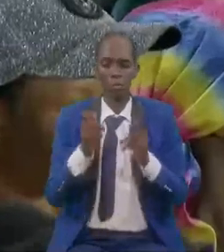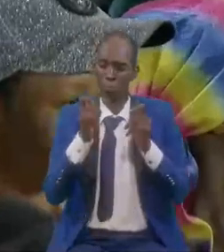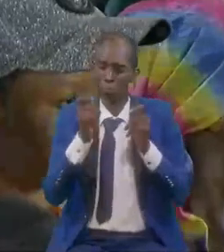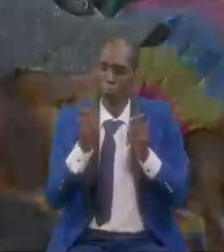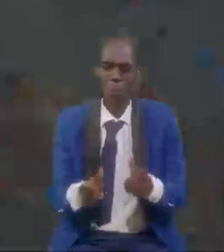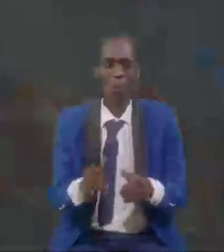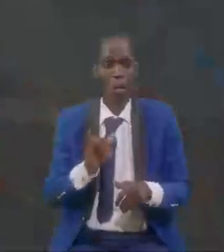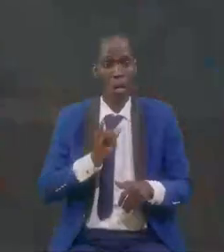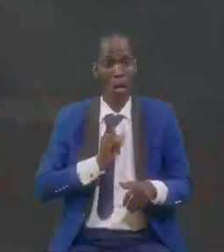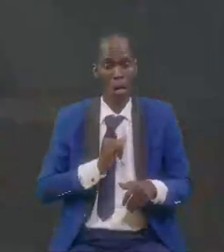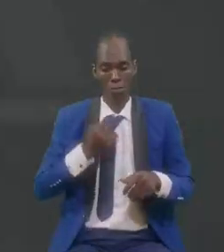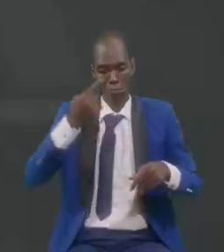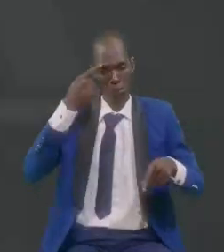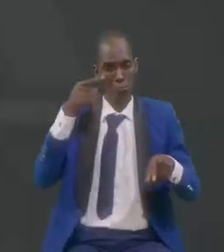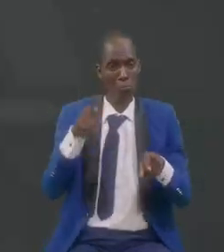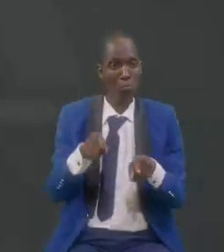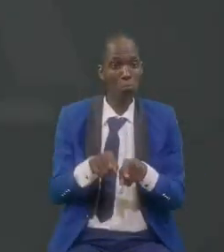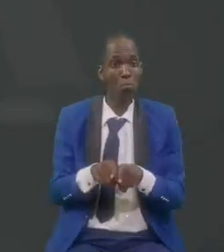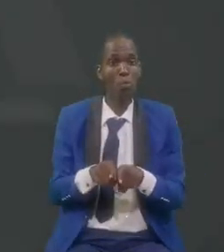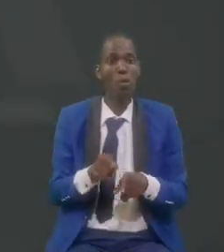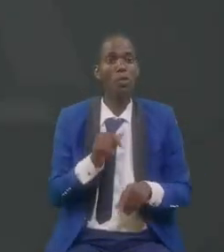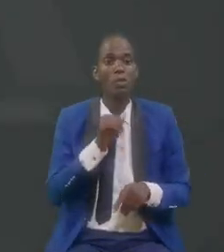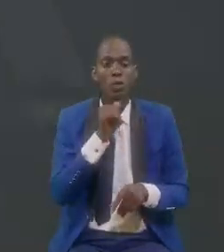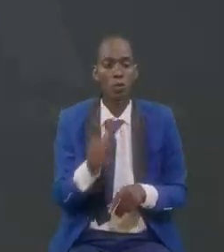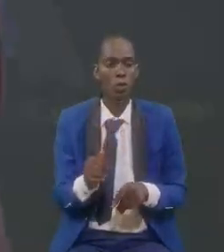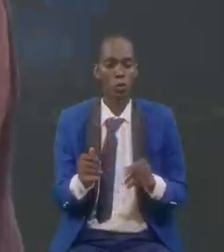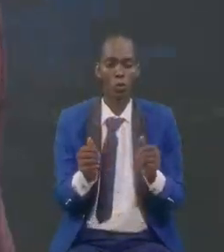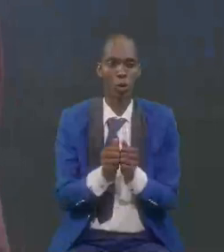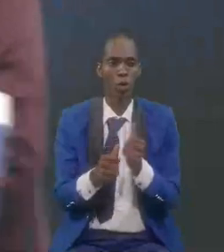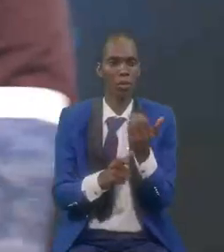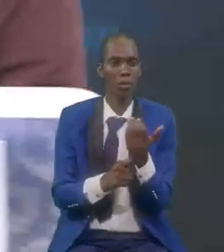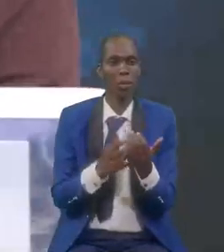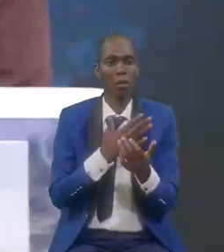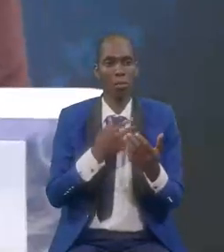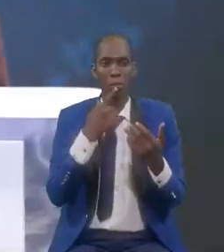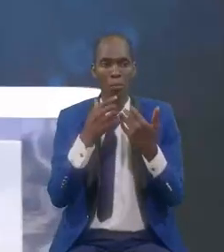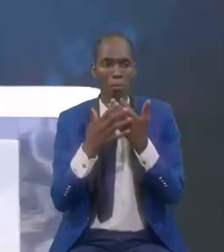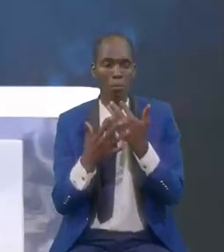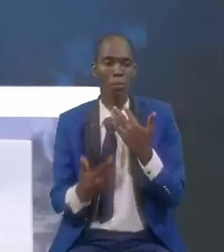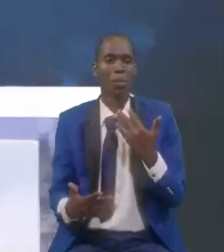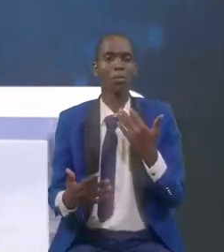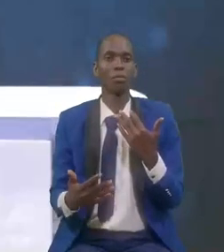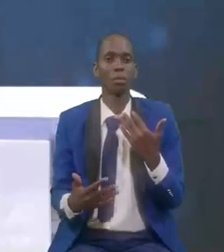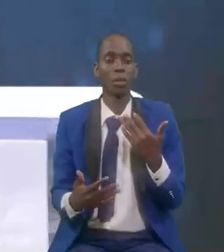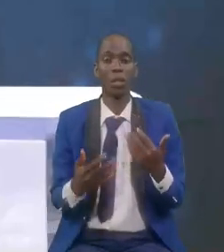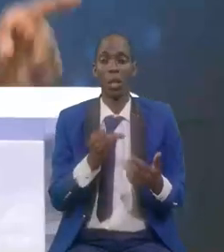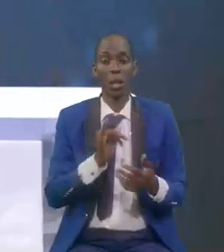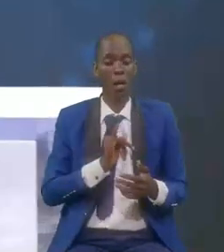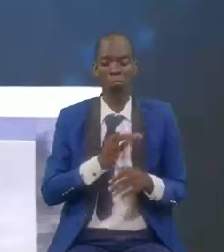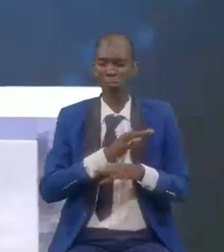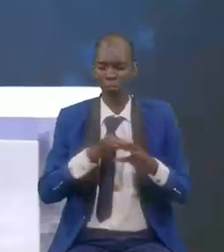Aussitôt, je ne consultai ni la chair ni le sang. Il dit, je n'ai pas